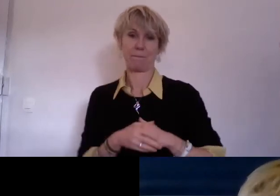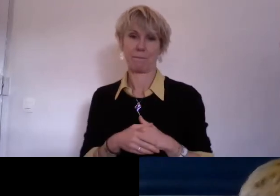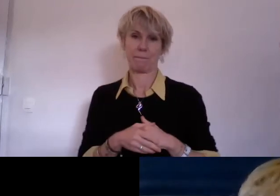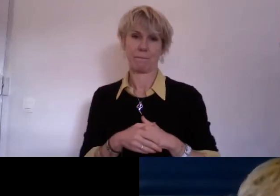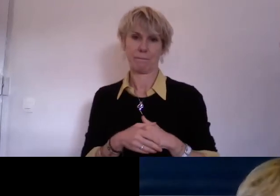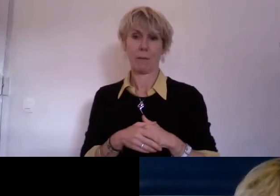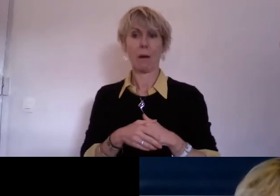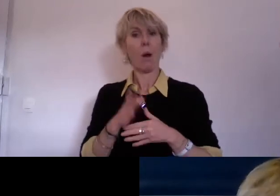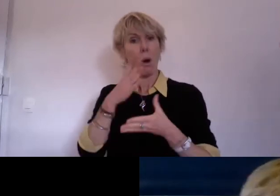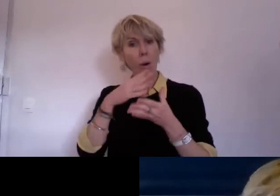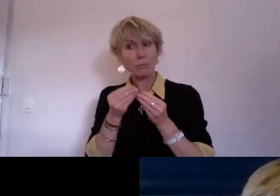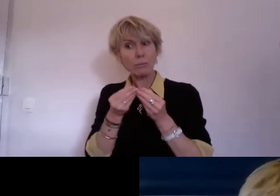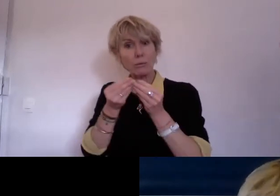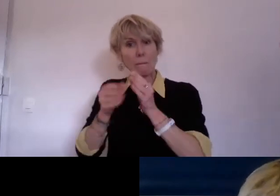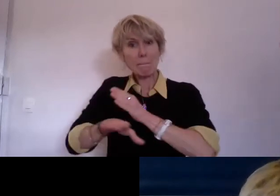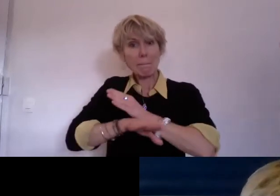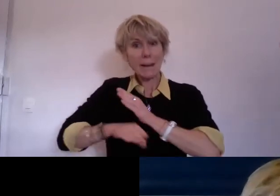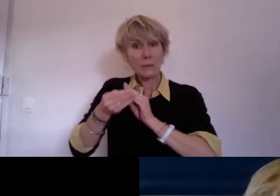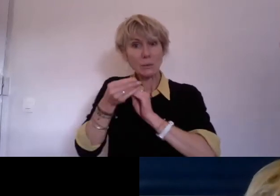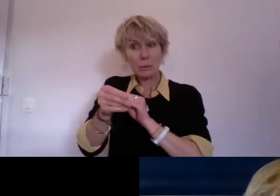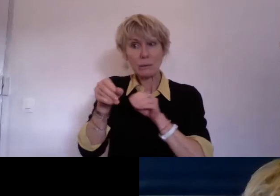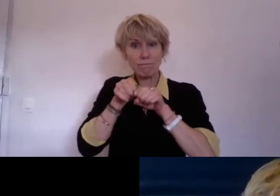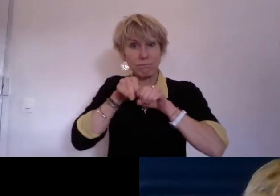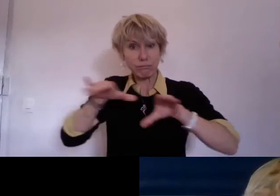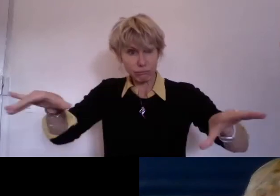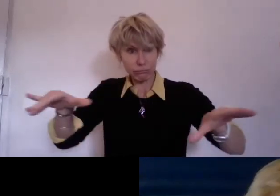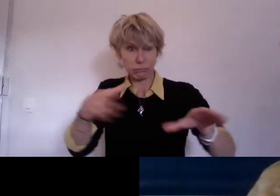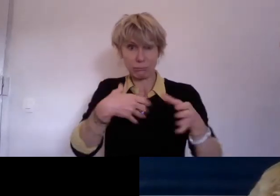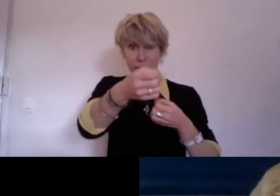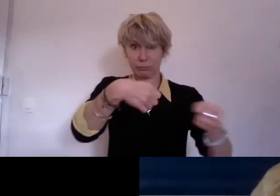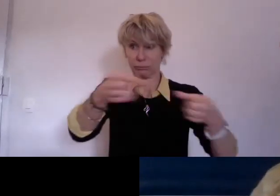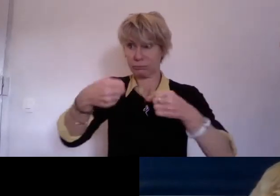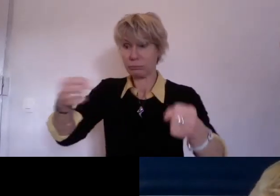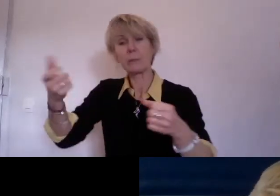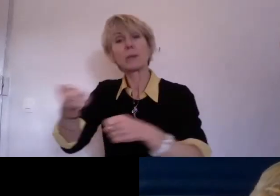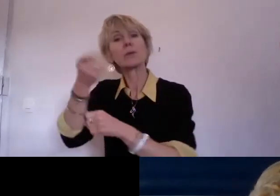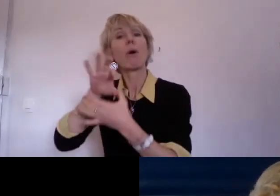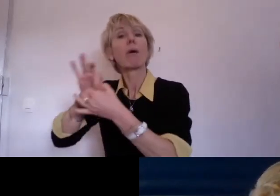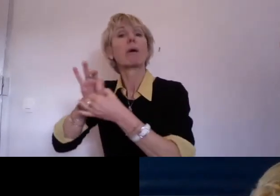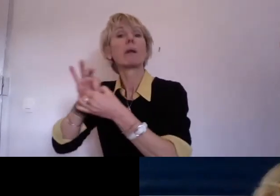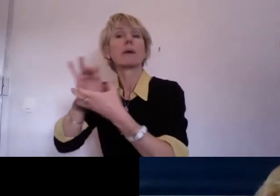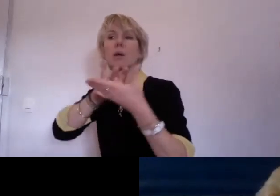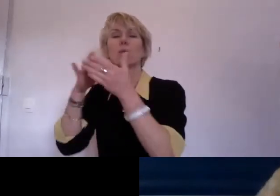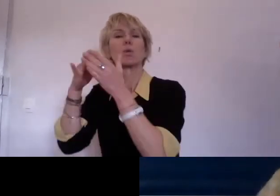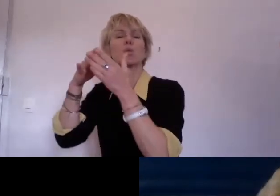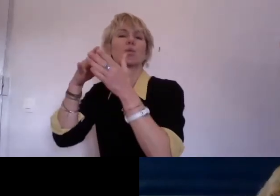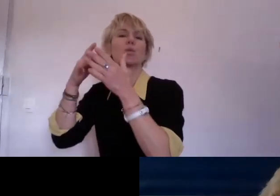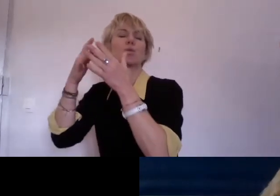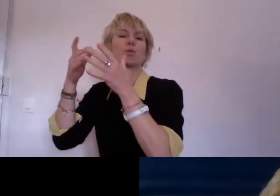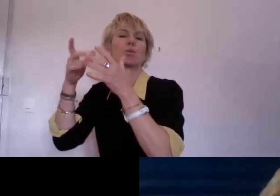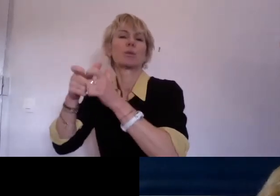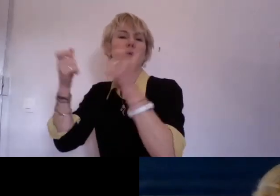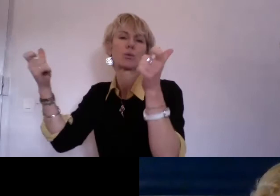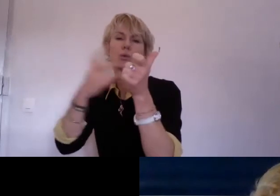en lien interpartenariaux avec les différentes organisations médico-sociales et culturelles. Ce qu'il va maintenant falloir gérer, à mon